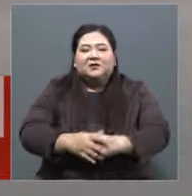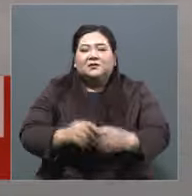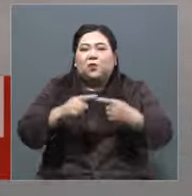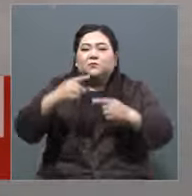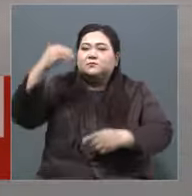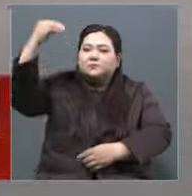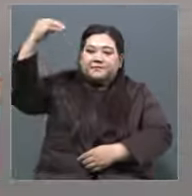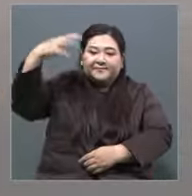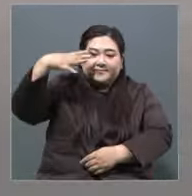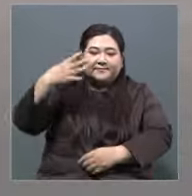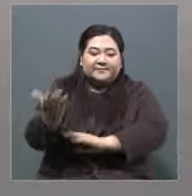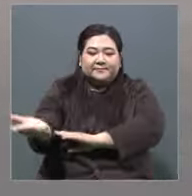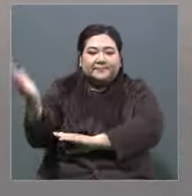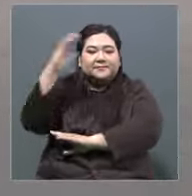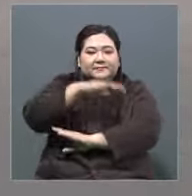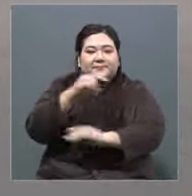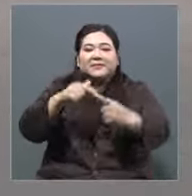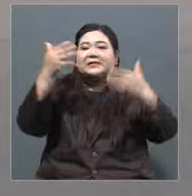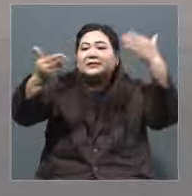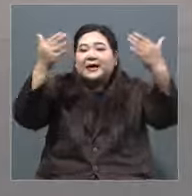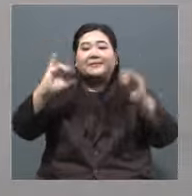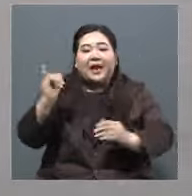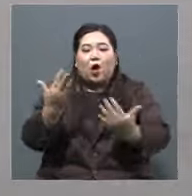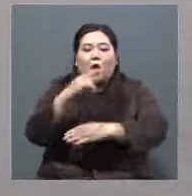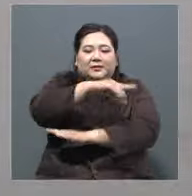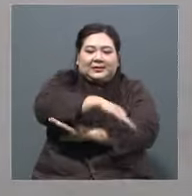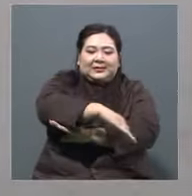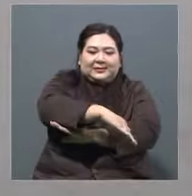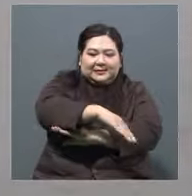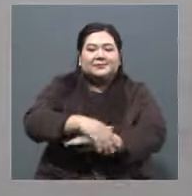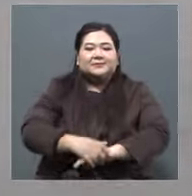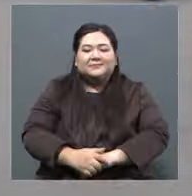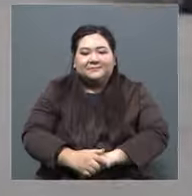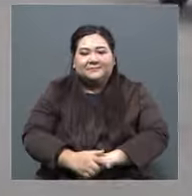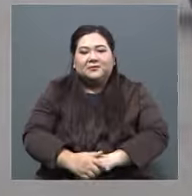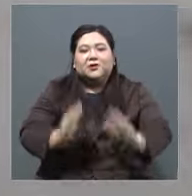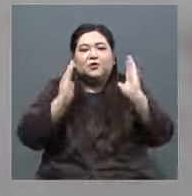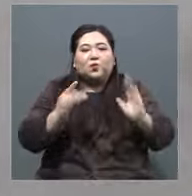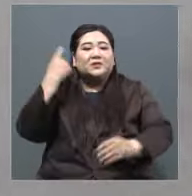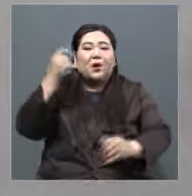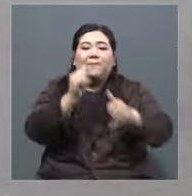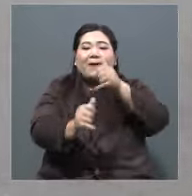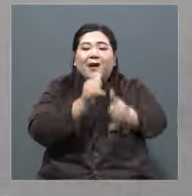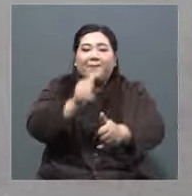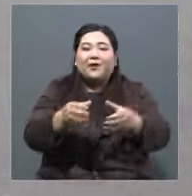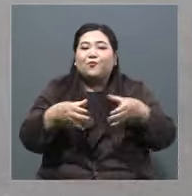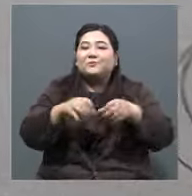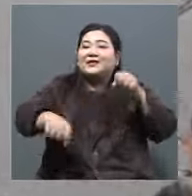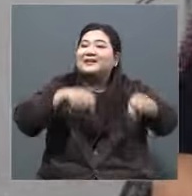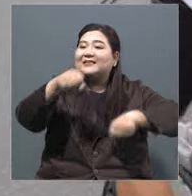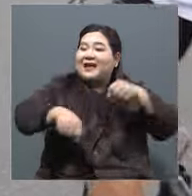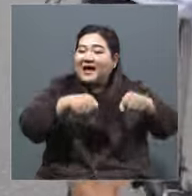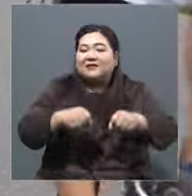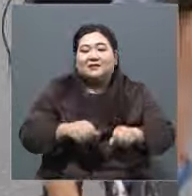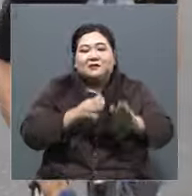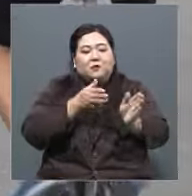อยู่กิจกรรมอย่างวงเวทีอะไรเนี่ยเขาคก็จะเริ่มกันช่วงบ่ายๆเย็นๆใช่มั้ยคะแต่นักท่องเที่ยวก็มานะอย่างกลุ่มจักรยานเนี่ยเ้ามากัน